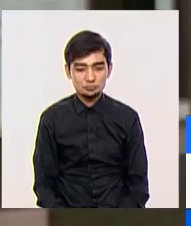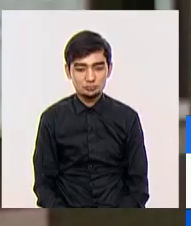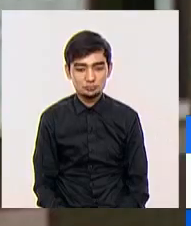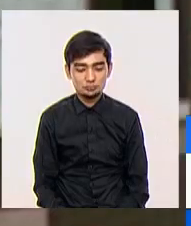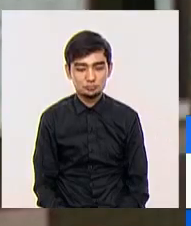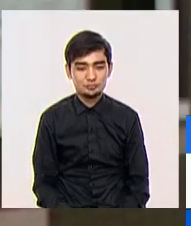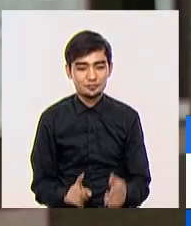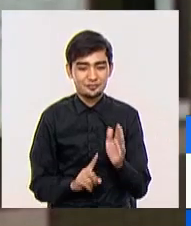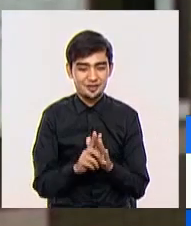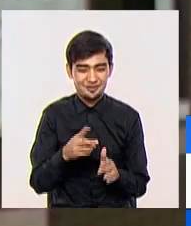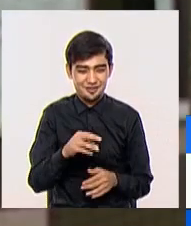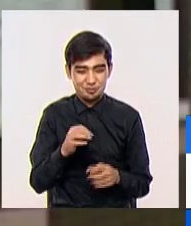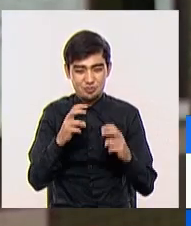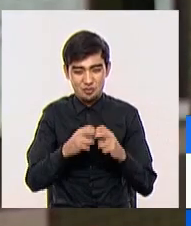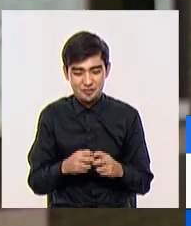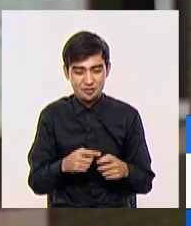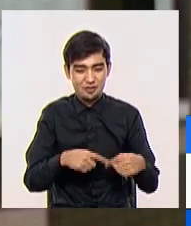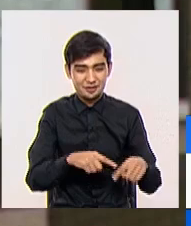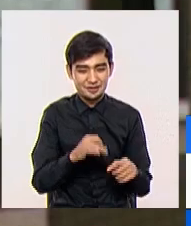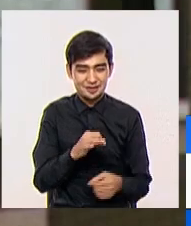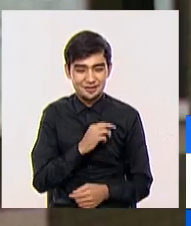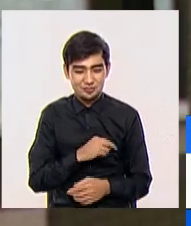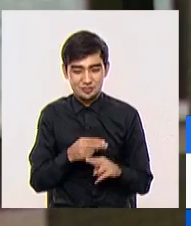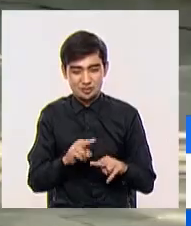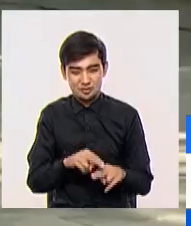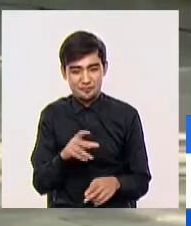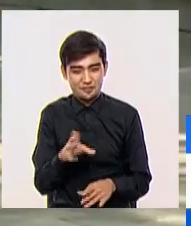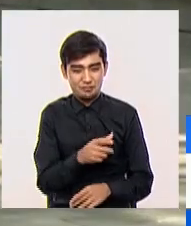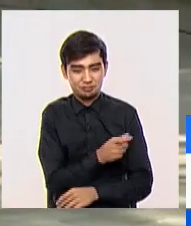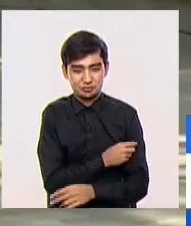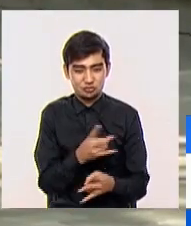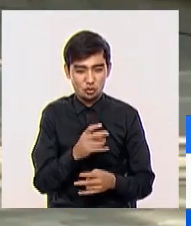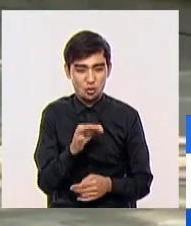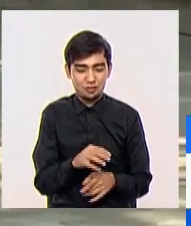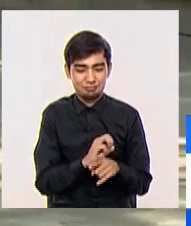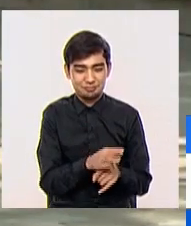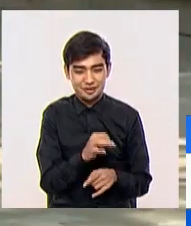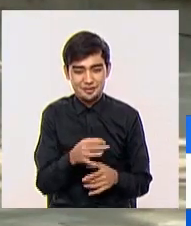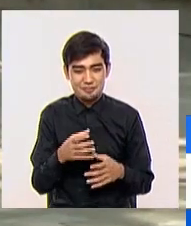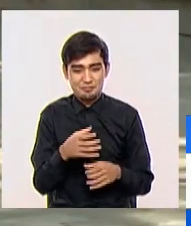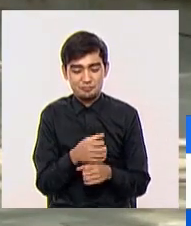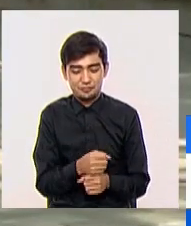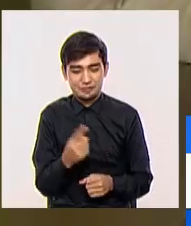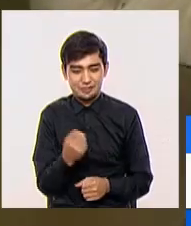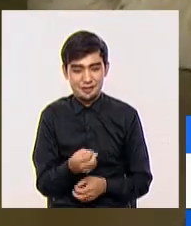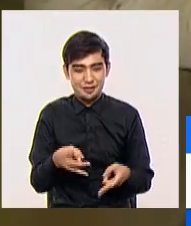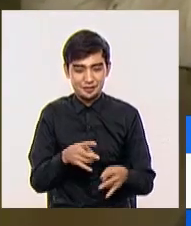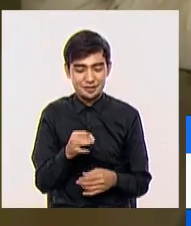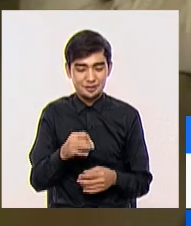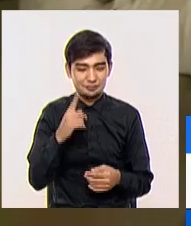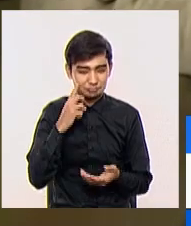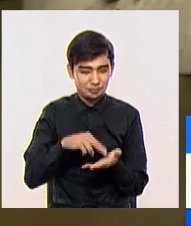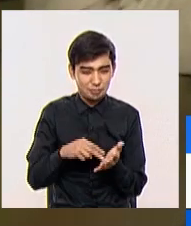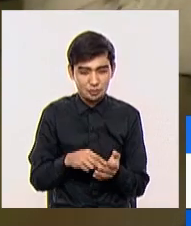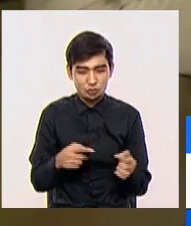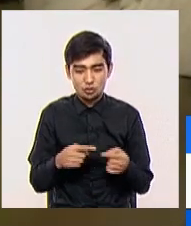До начала проверок организации, сотрудники которых должны быть привиты от коронавируса, остается меньше недели, а четкого плана до сих